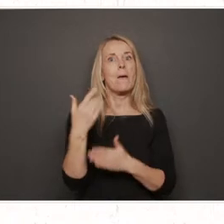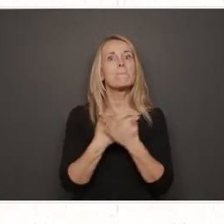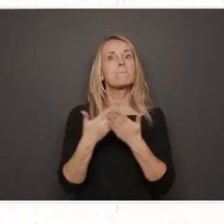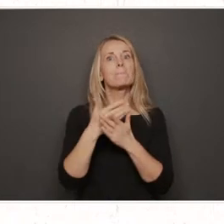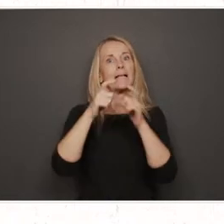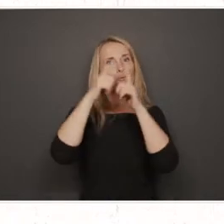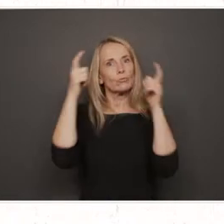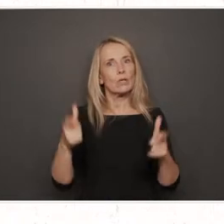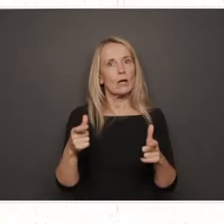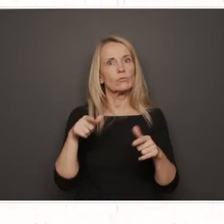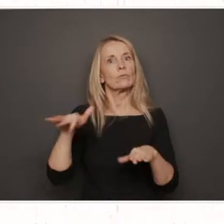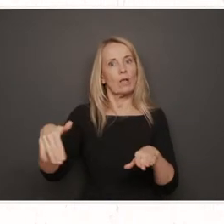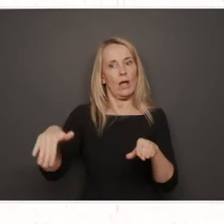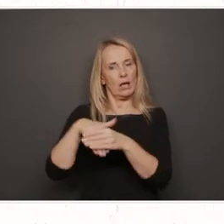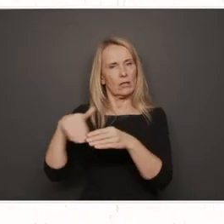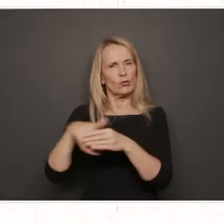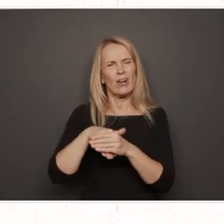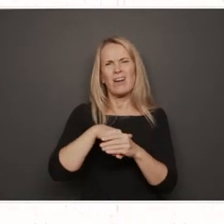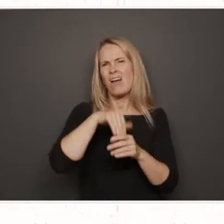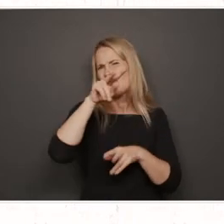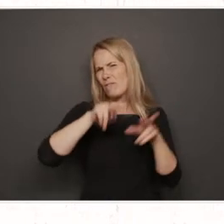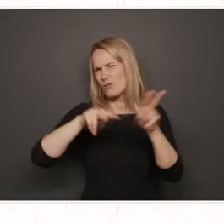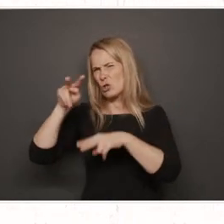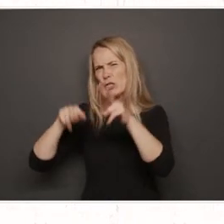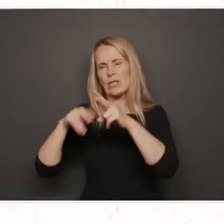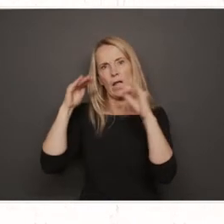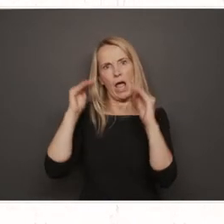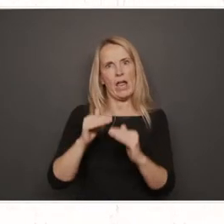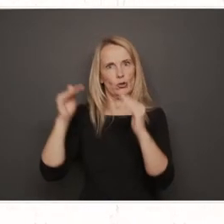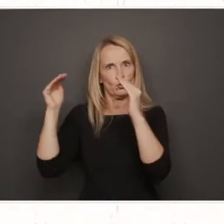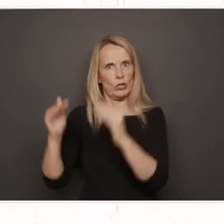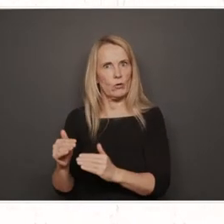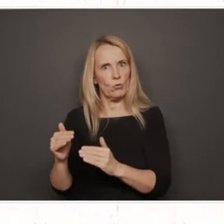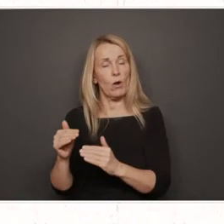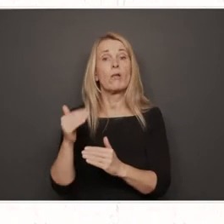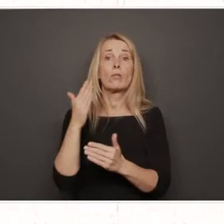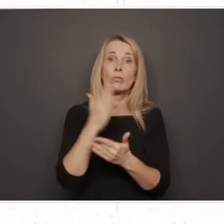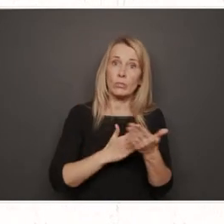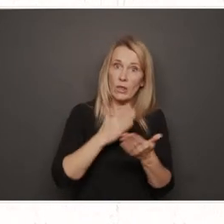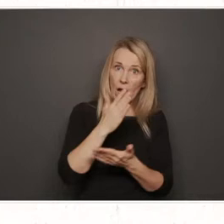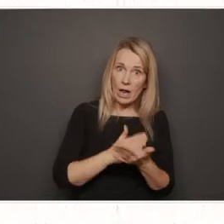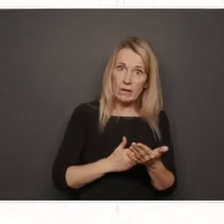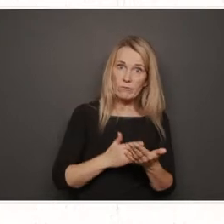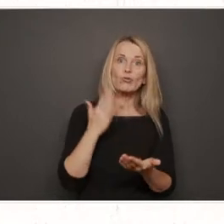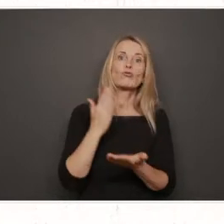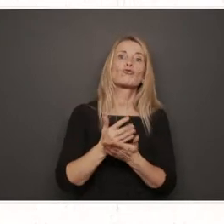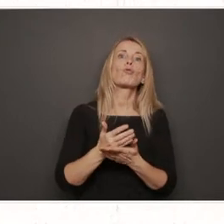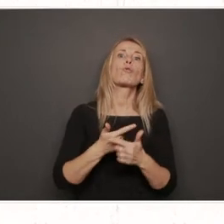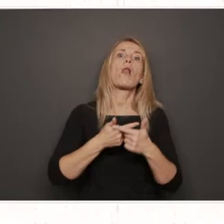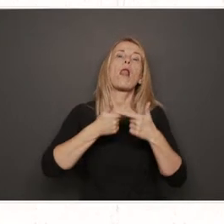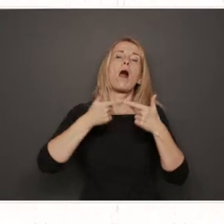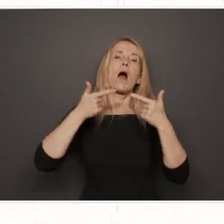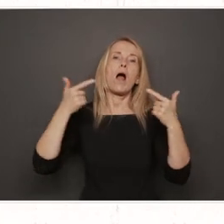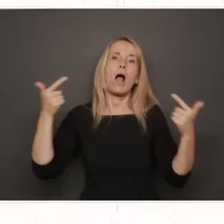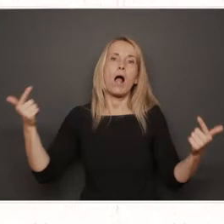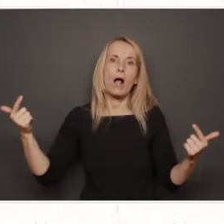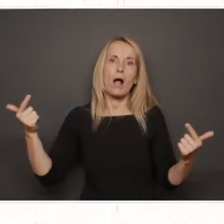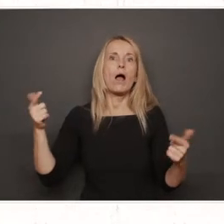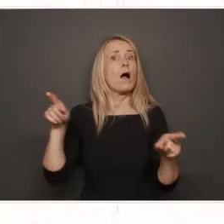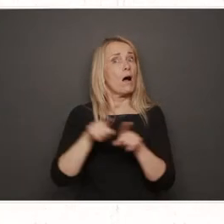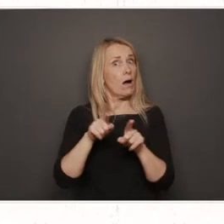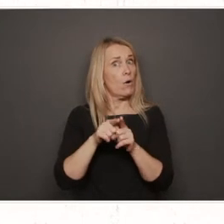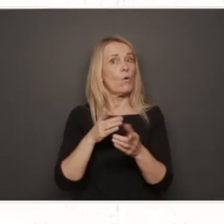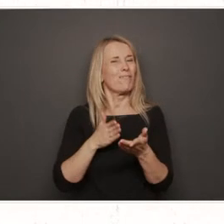beschäftigt Personen mit ganz unterschiedlichen Einschränkungen, teilweise bereits sehr langfristig und auch durch Krisen